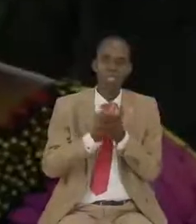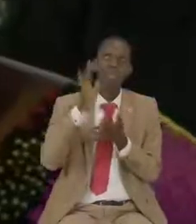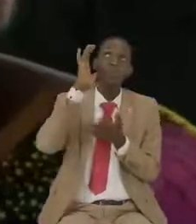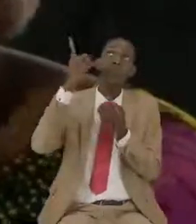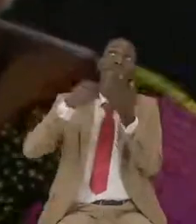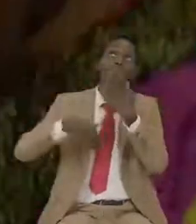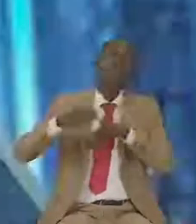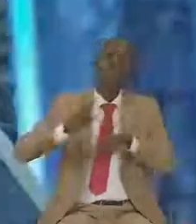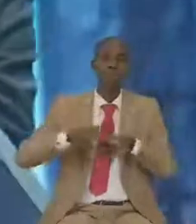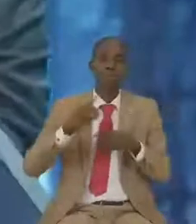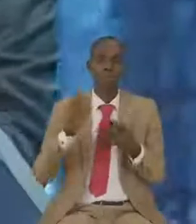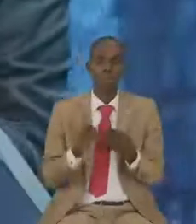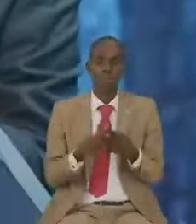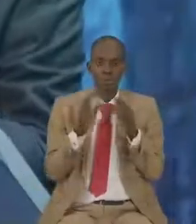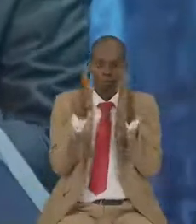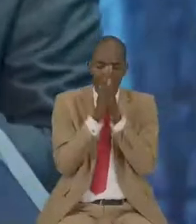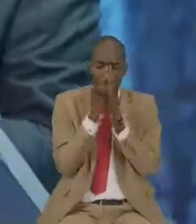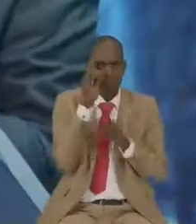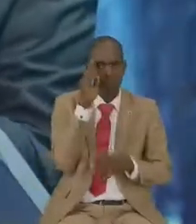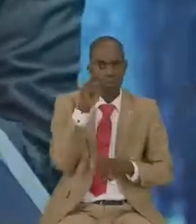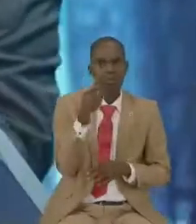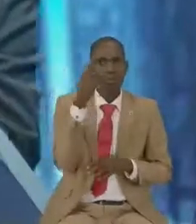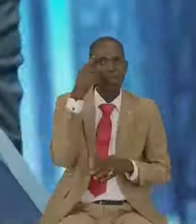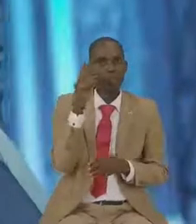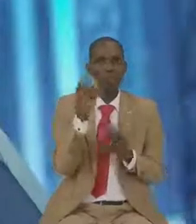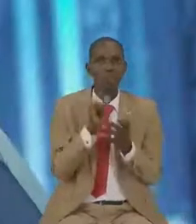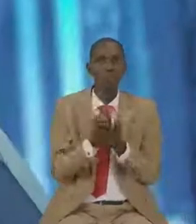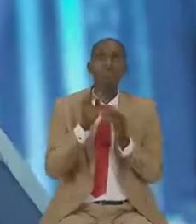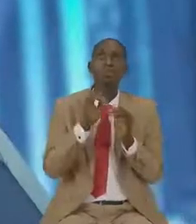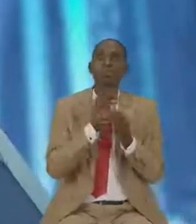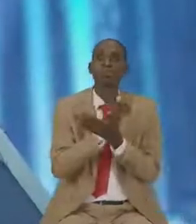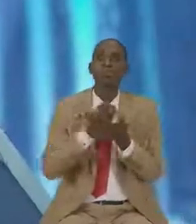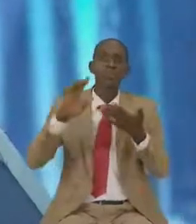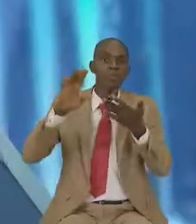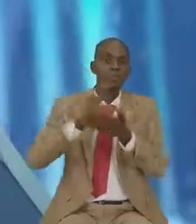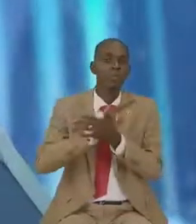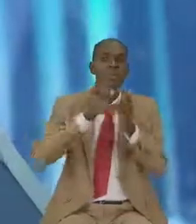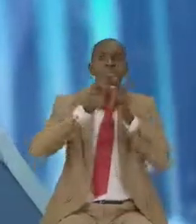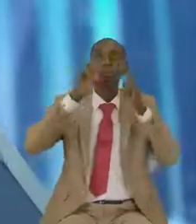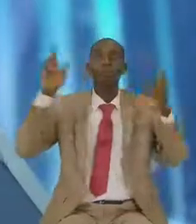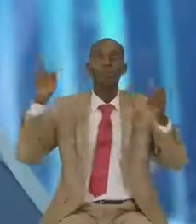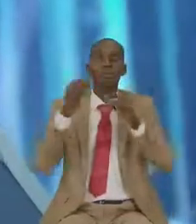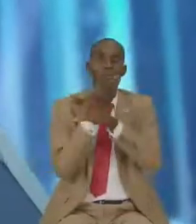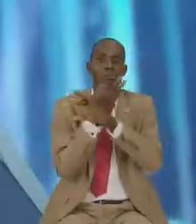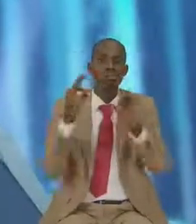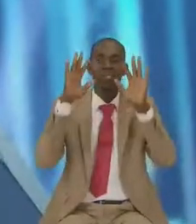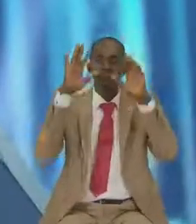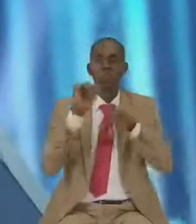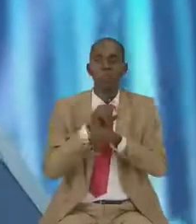Dieu l'a équipé à être une bénédiction pour toi. Il a promis de revenir, nous